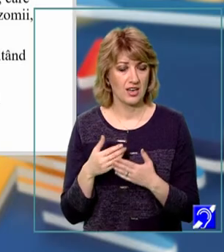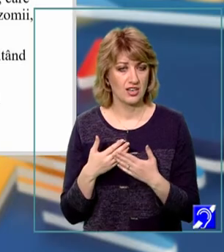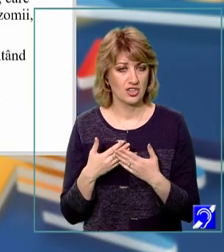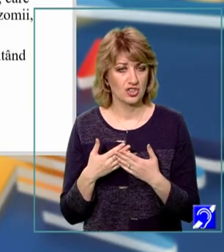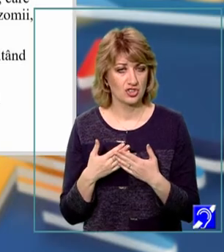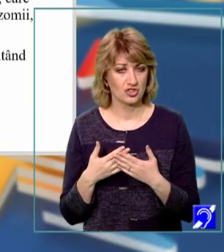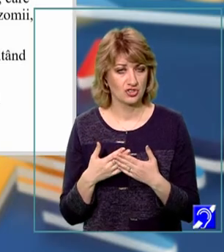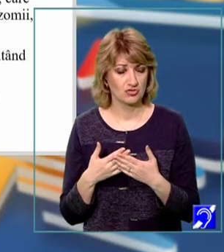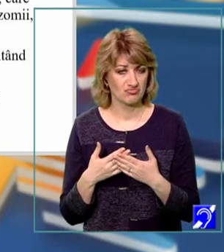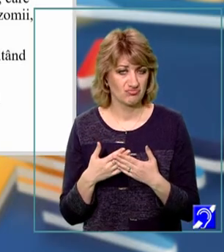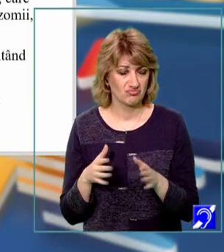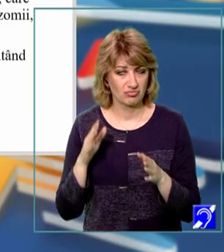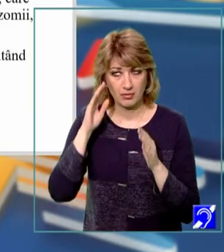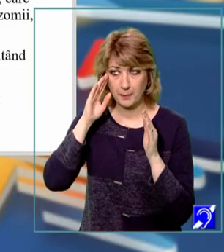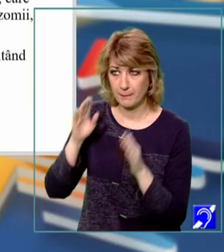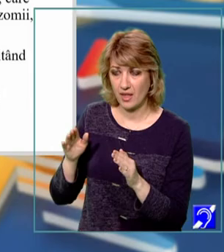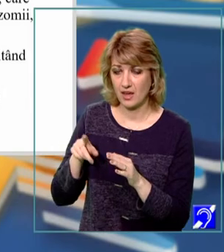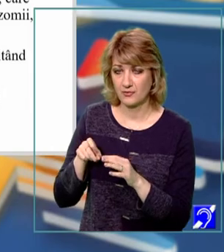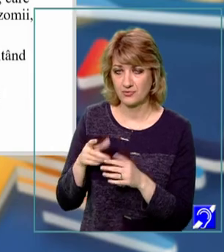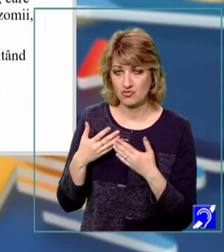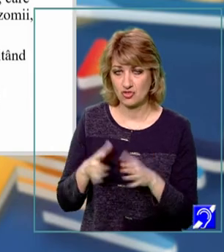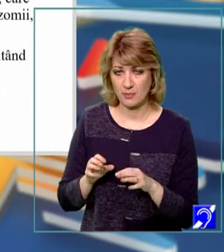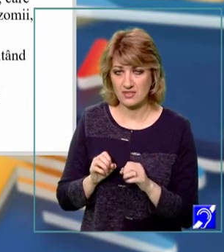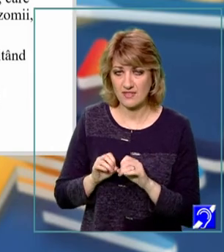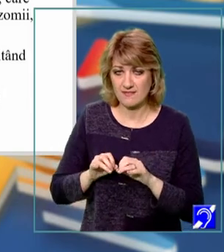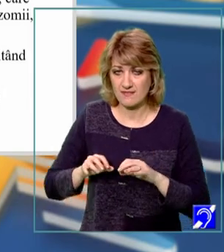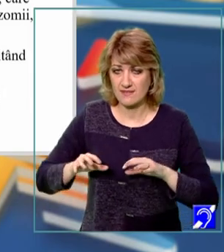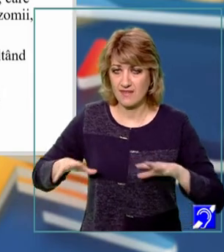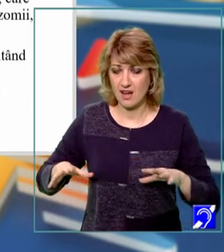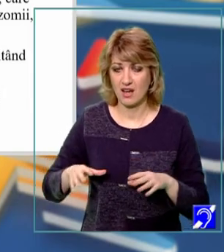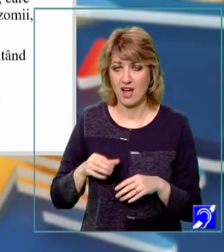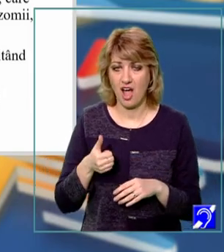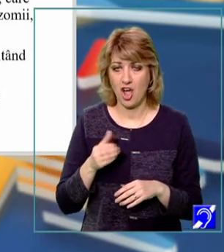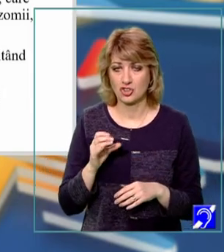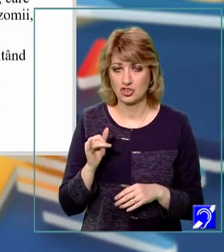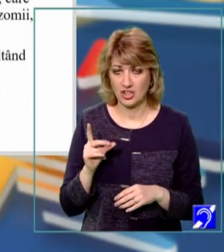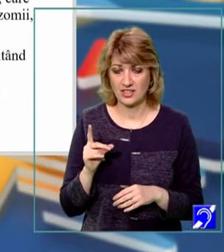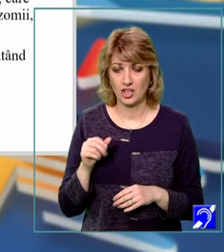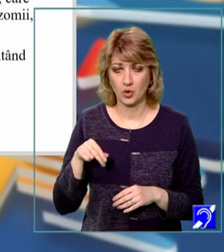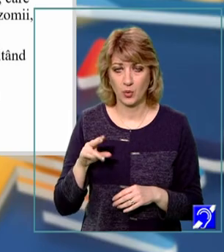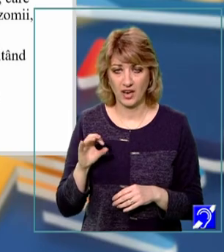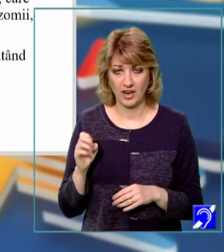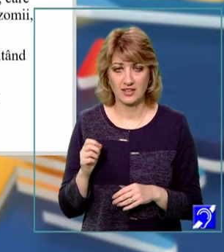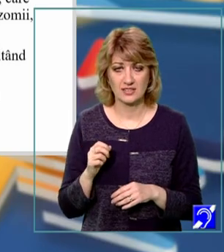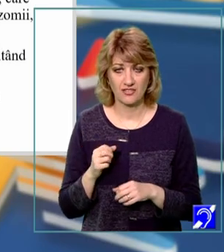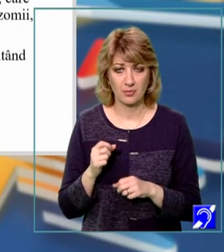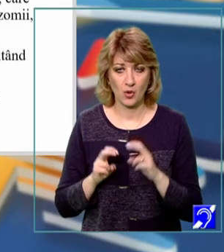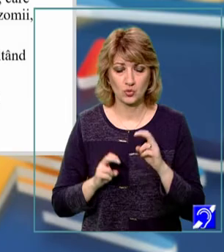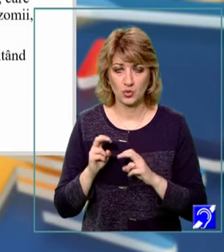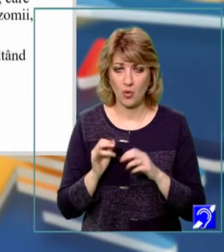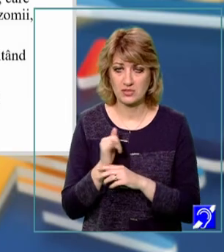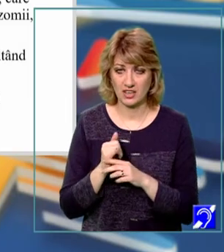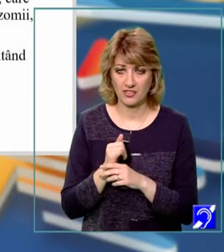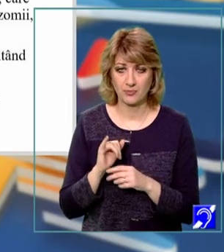în slujba virusului, în sensul că începe să-i reproducă acidul nucleic și începe să-i producă, observăm,